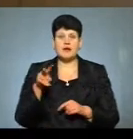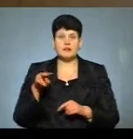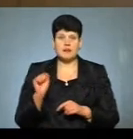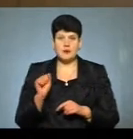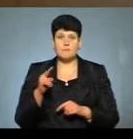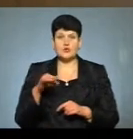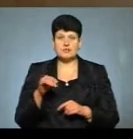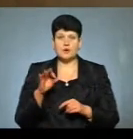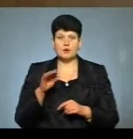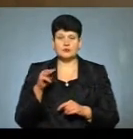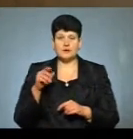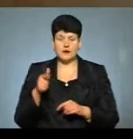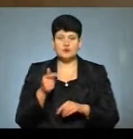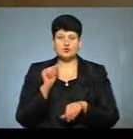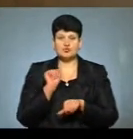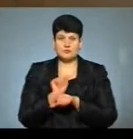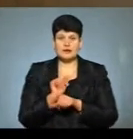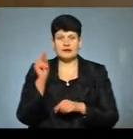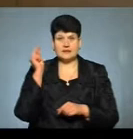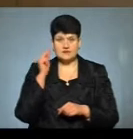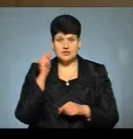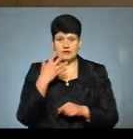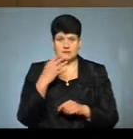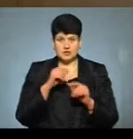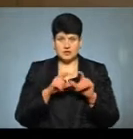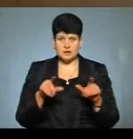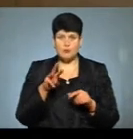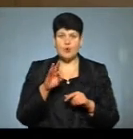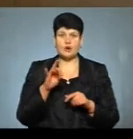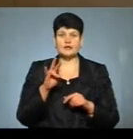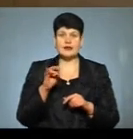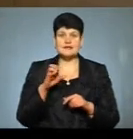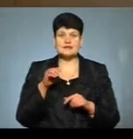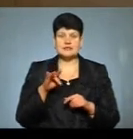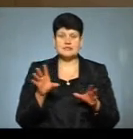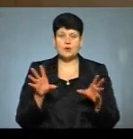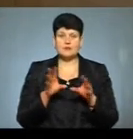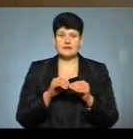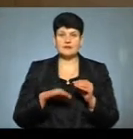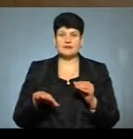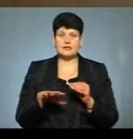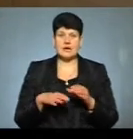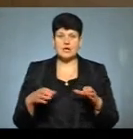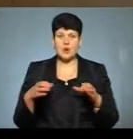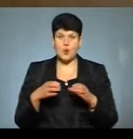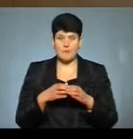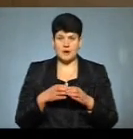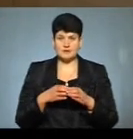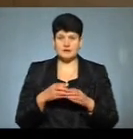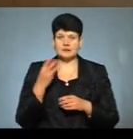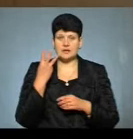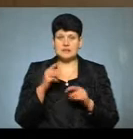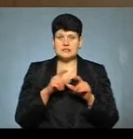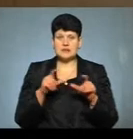ОТГ призупинили навчання 5 шкіл. Монастирській об'єднаній територіальній громаді 3